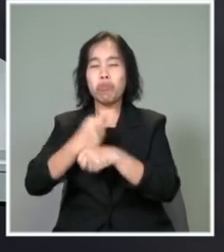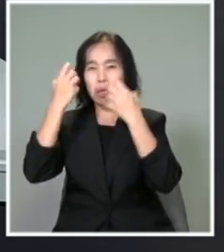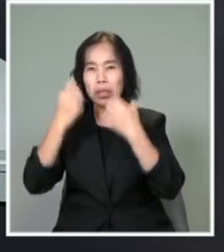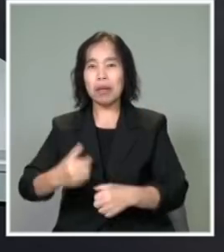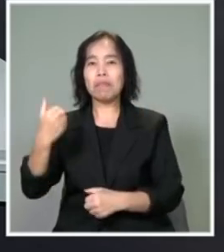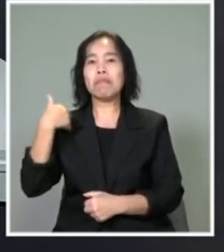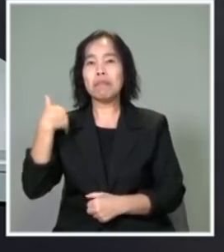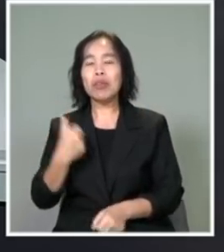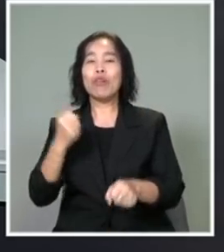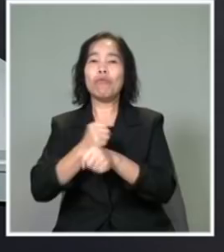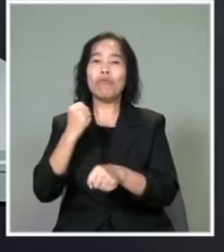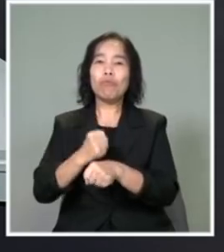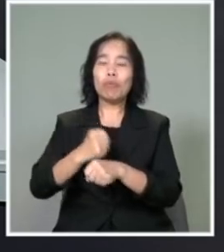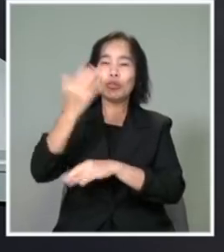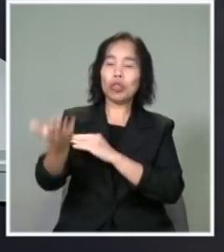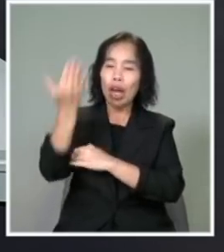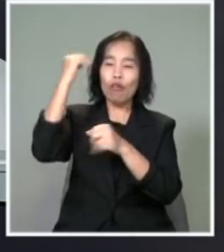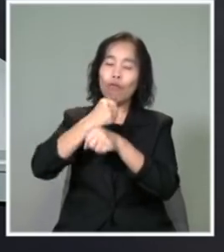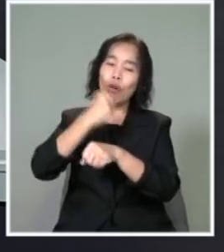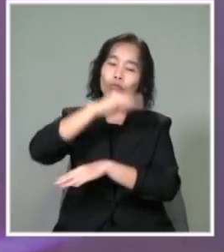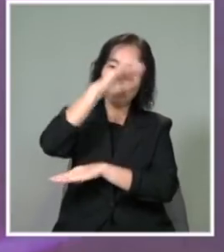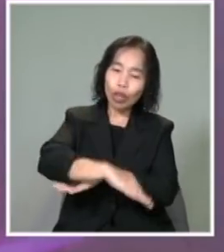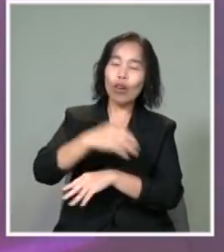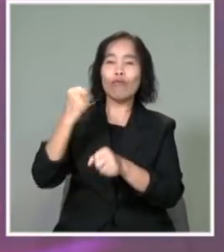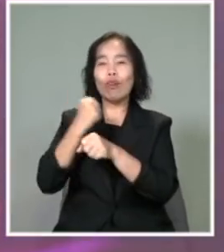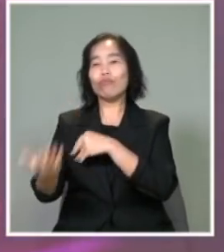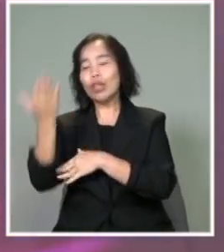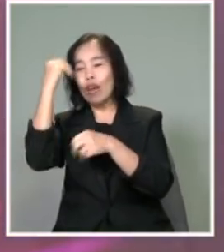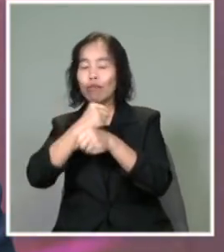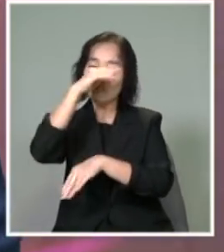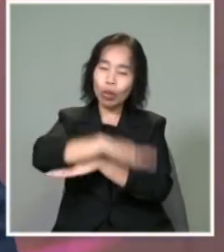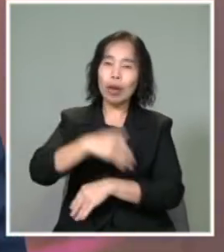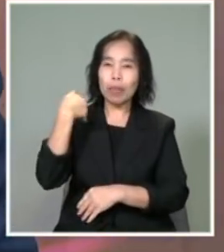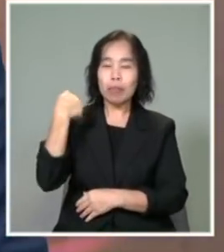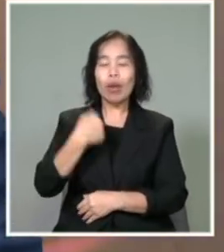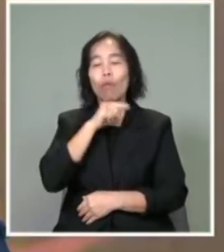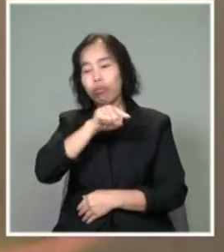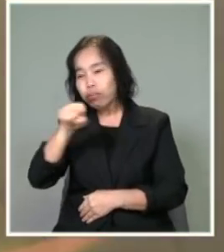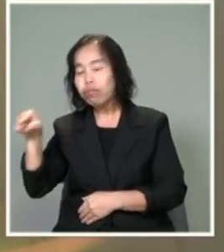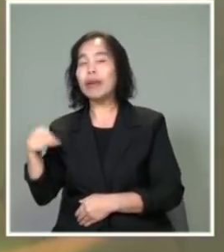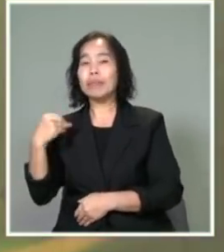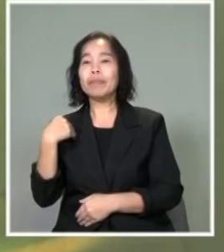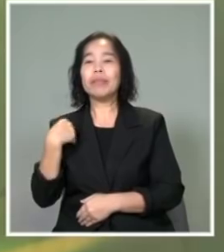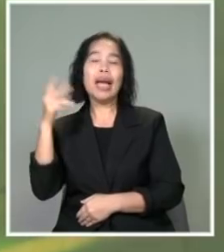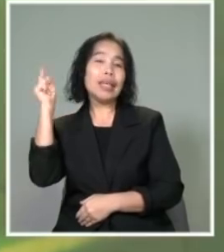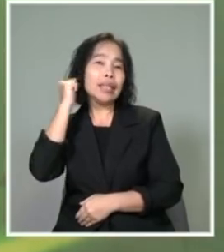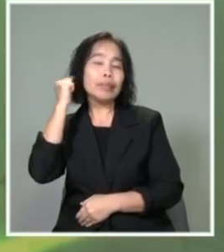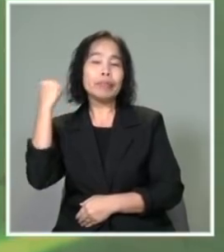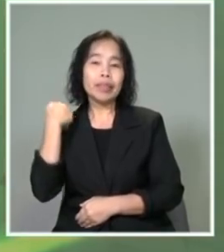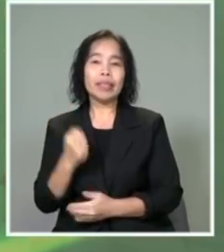อบางเรียนซ้อม 9:00 นมื้อนึงแล้วก็ตอนเย็นมื้อนึงแล้วตอน 6:30 นอะไรก็มีเล่นเวทเล่นฟิตเนสอะไรกันแบบเต็มที่เลยนะฮะส่วนในเรื่องของ